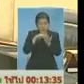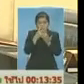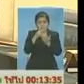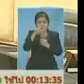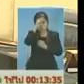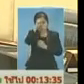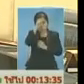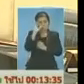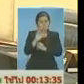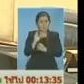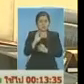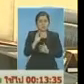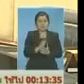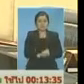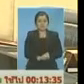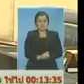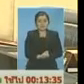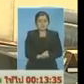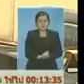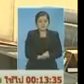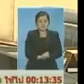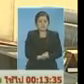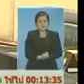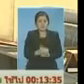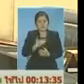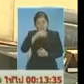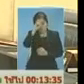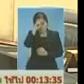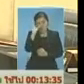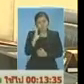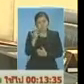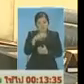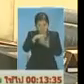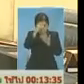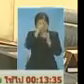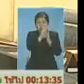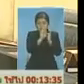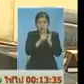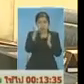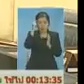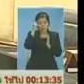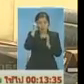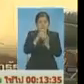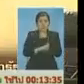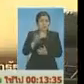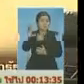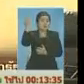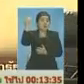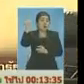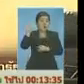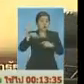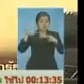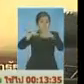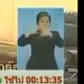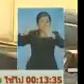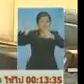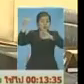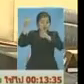ง่ไม่โง่ผมเรียนกฎหมายก็เพราะสมัยคุณทำสัญญากันไ